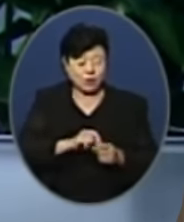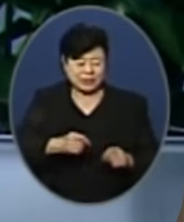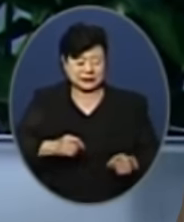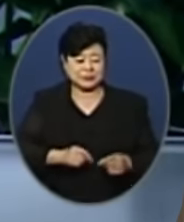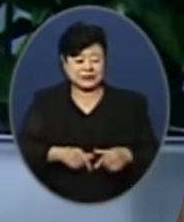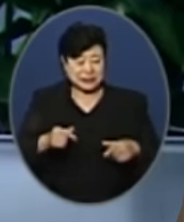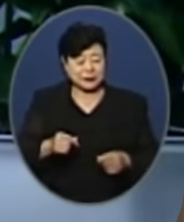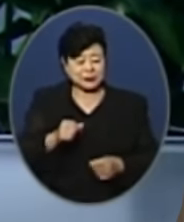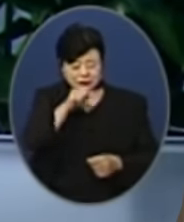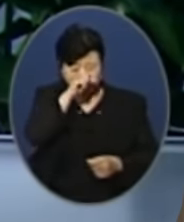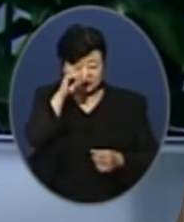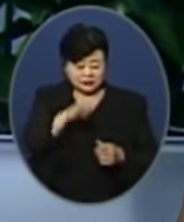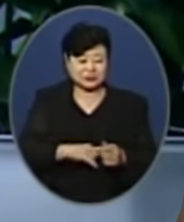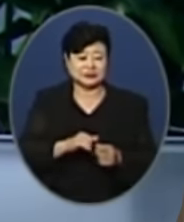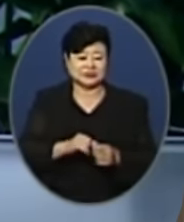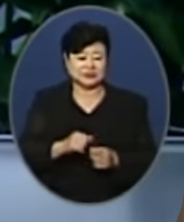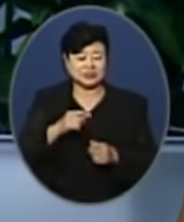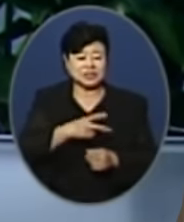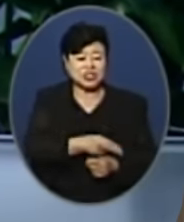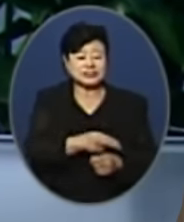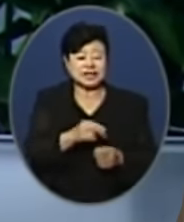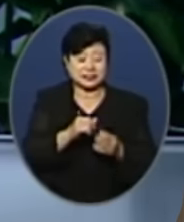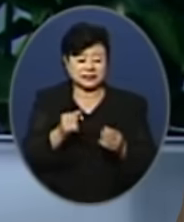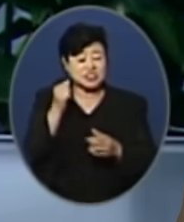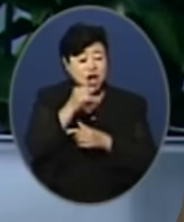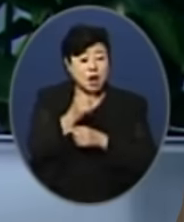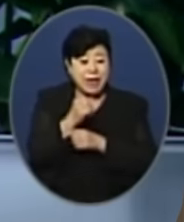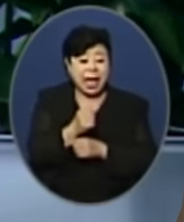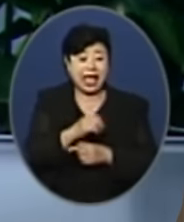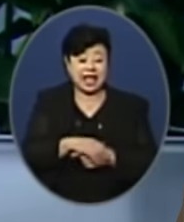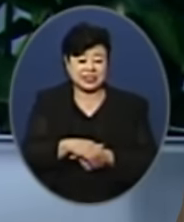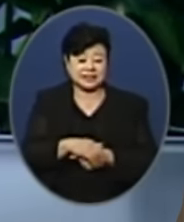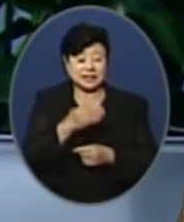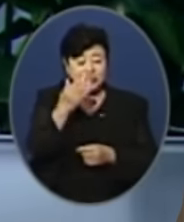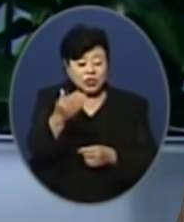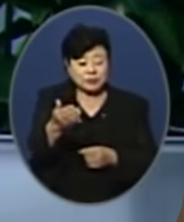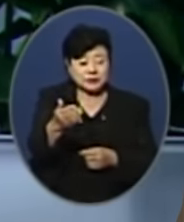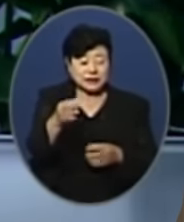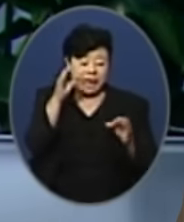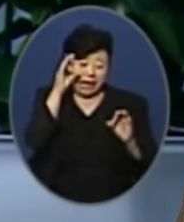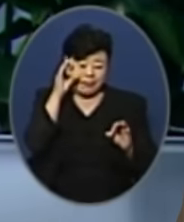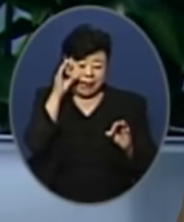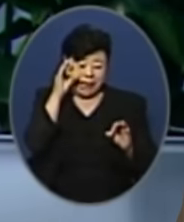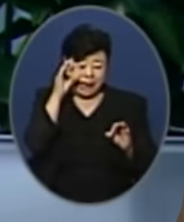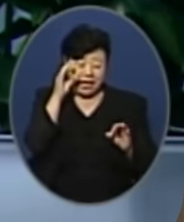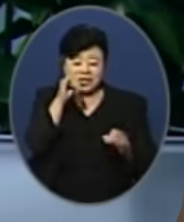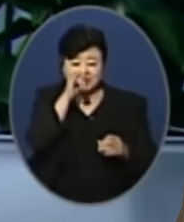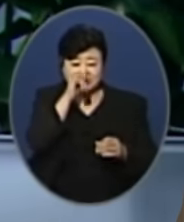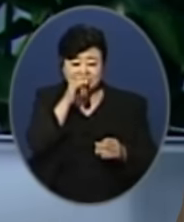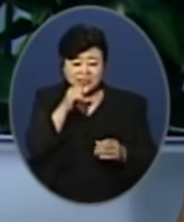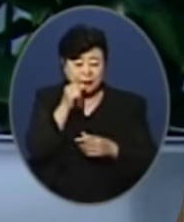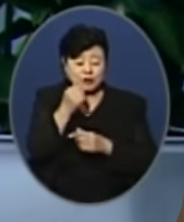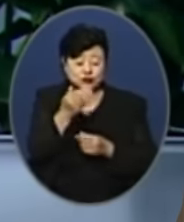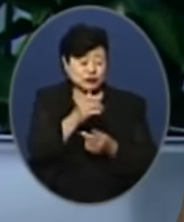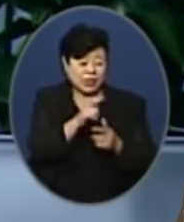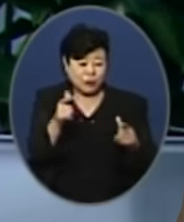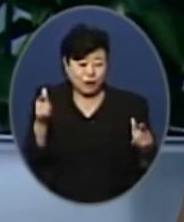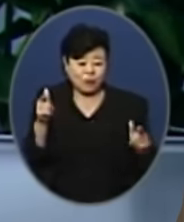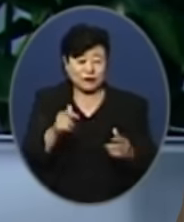참음과 자비와 양성과 충성과 온유와 절제 같은 열매는 여러분 가만 있는데 맺어지지